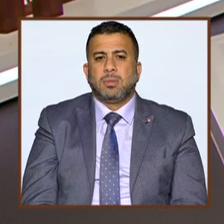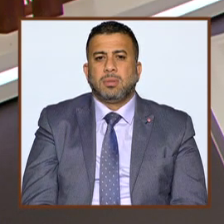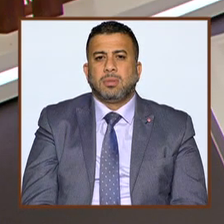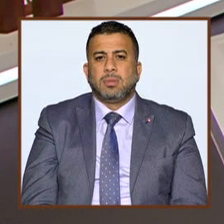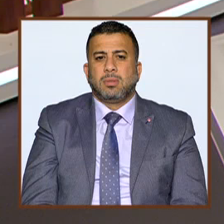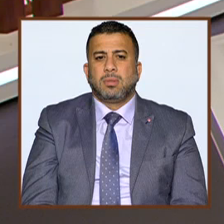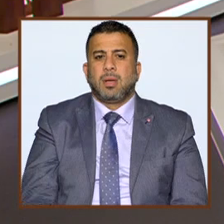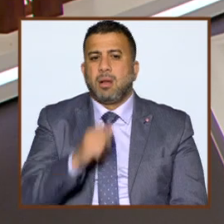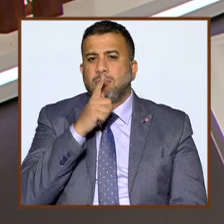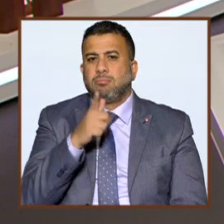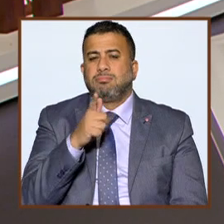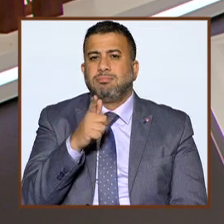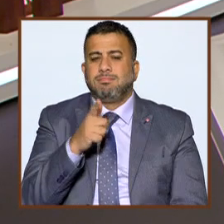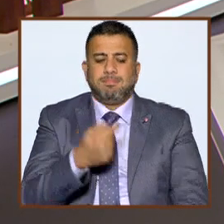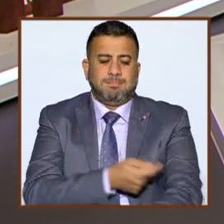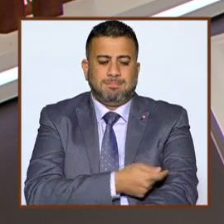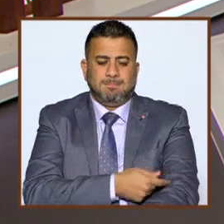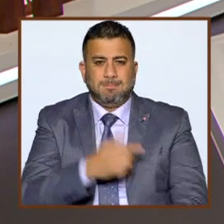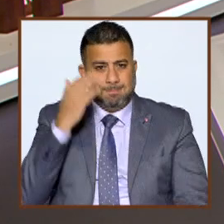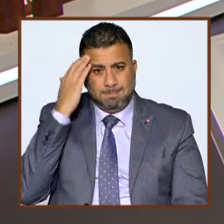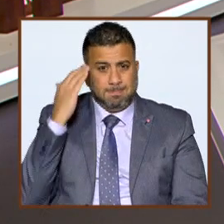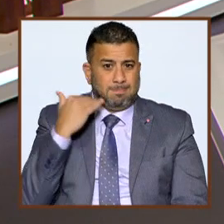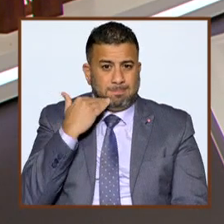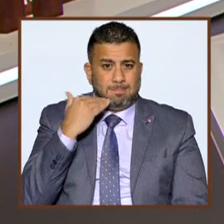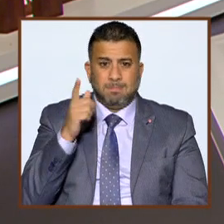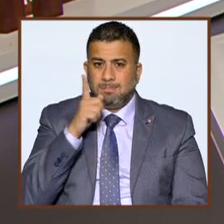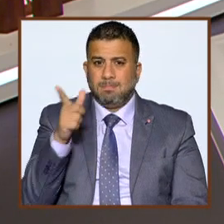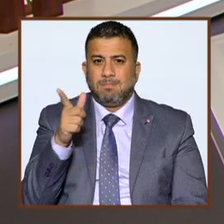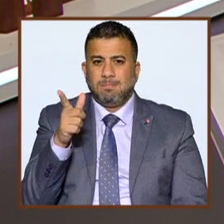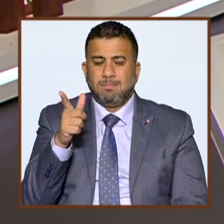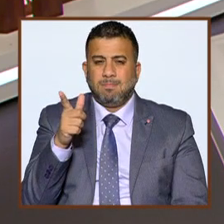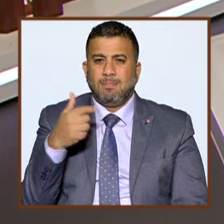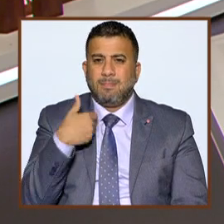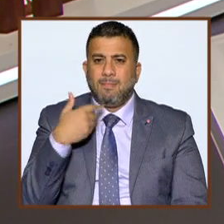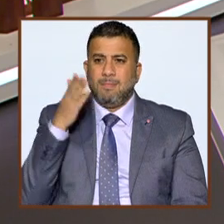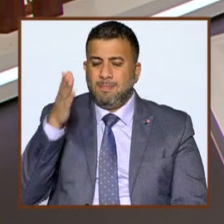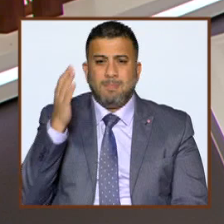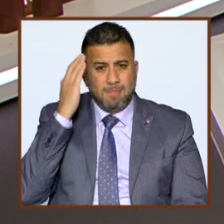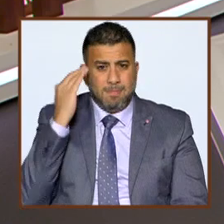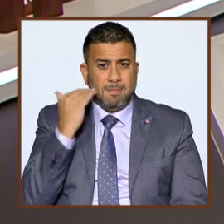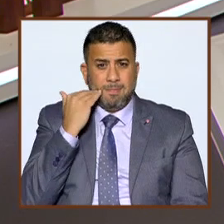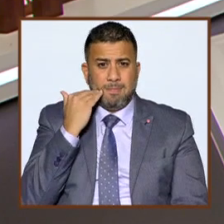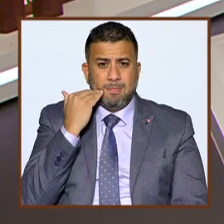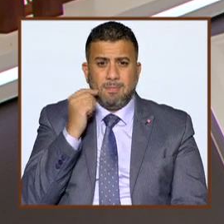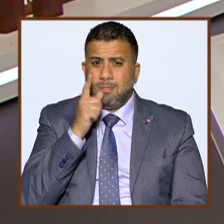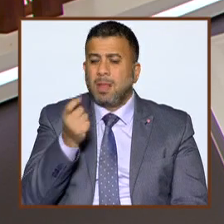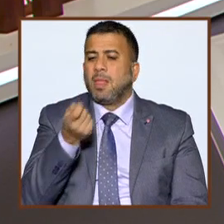ولكن مؤخرا لقيت واحدة طبيبة مشيت عندها مختصة في الأعصاب هذه والروماتيز، قالت لي